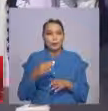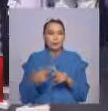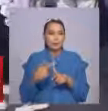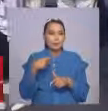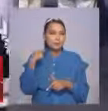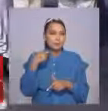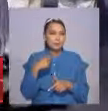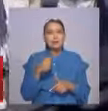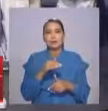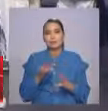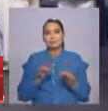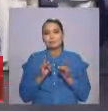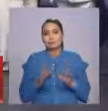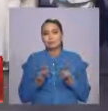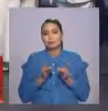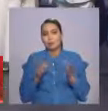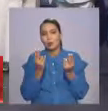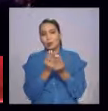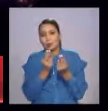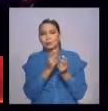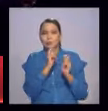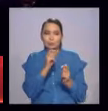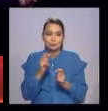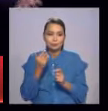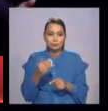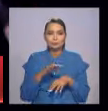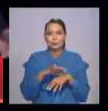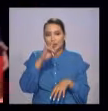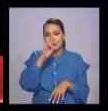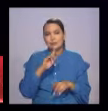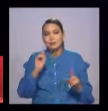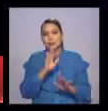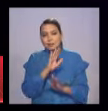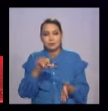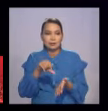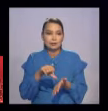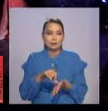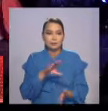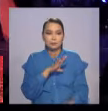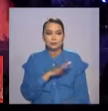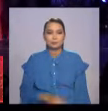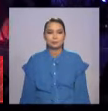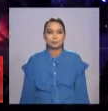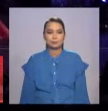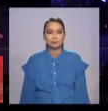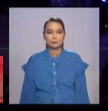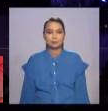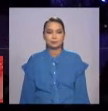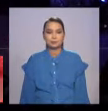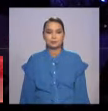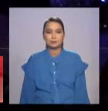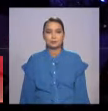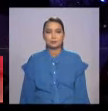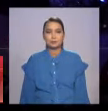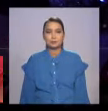Церемония награждения завершилась праздничным концертом с участием звезд казахстанской эстрады. Ергали Рамазанулы, Ернур Калелов, Астана